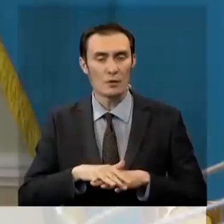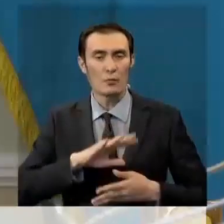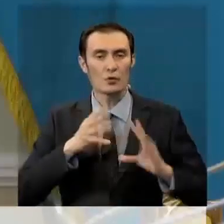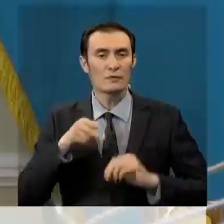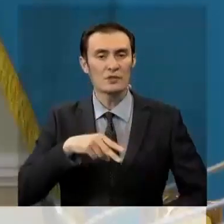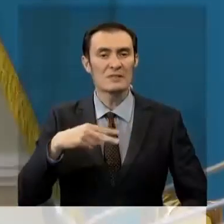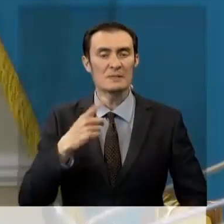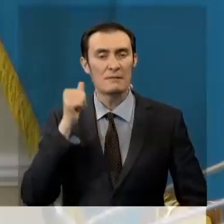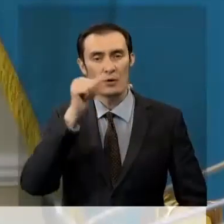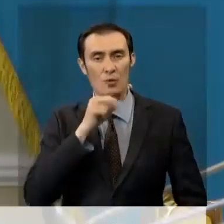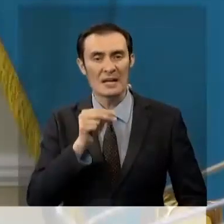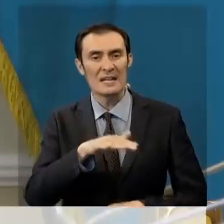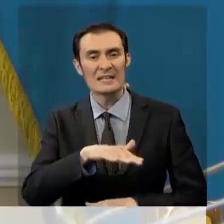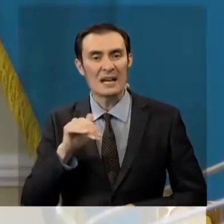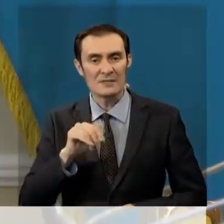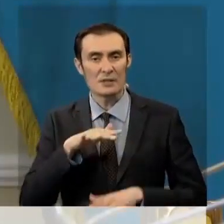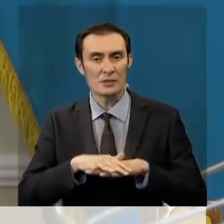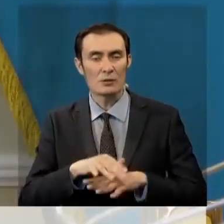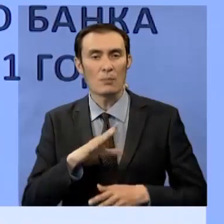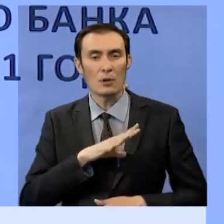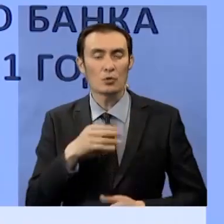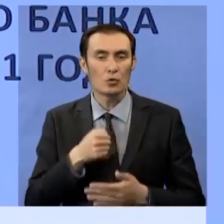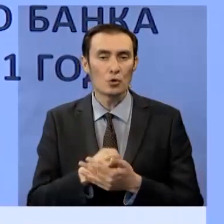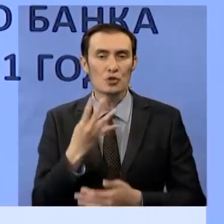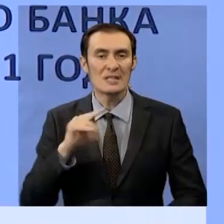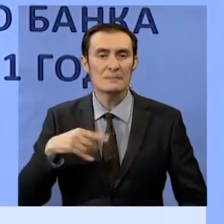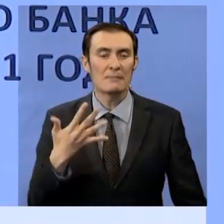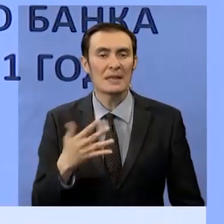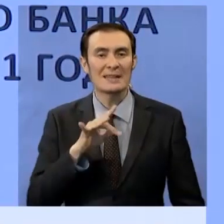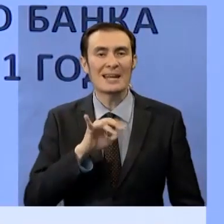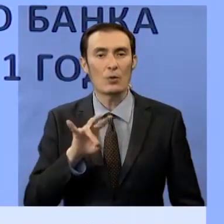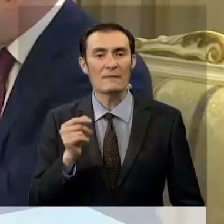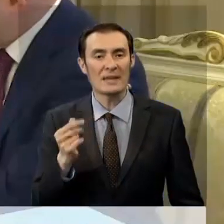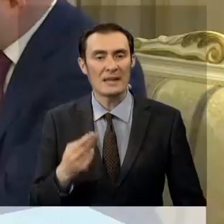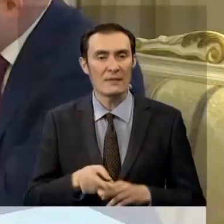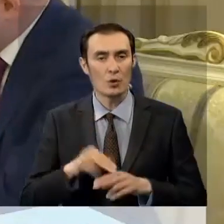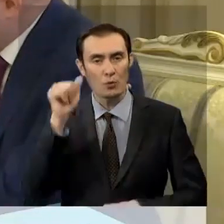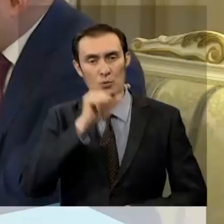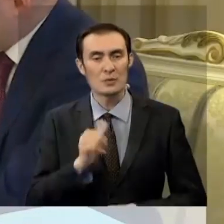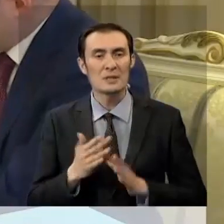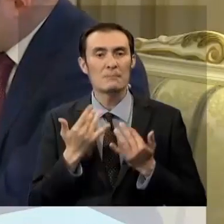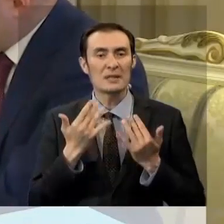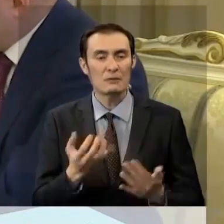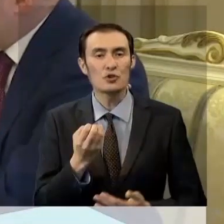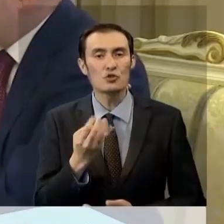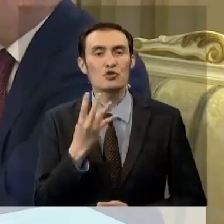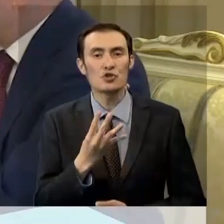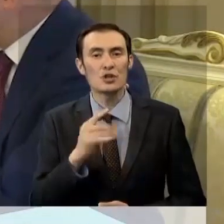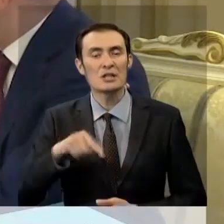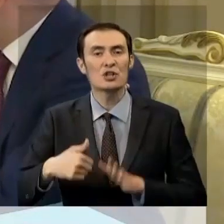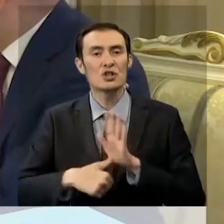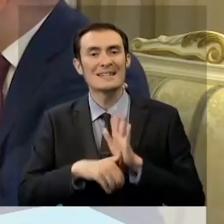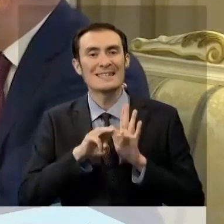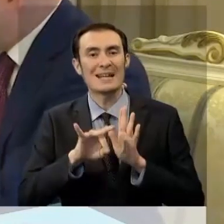итогам 2021 года трансферты достигли 4,5 триллионов тенге. В этом году правительство запросило еще 4,6